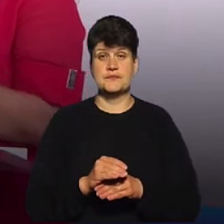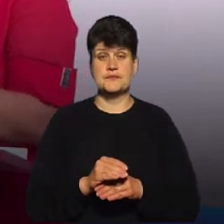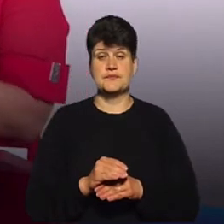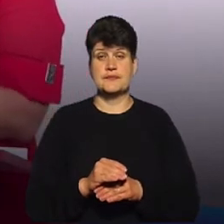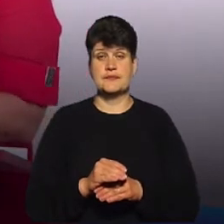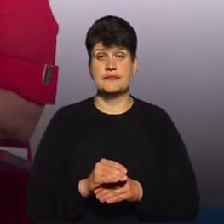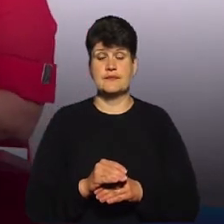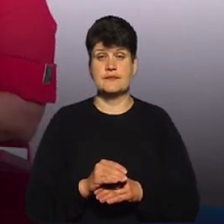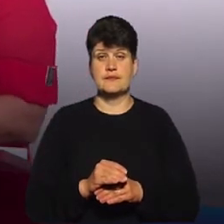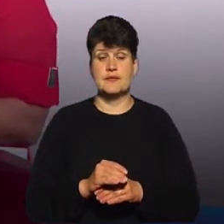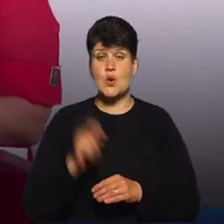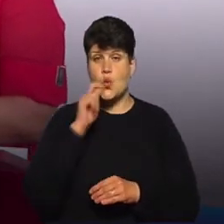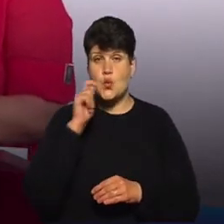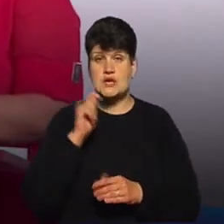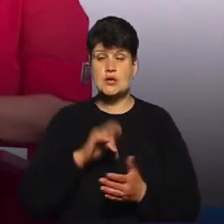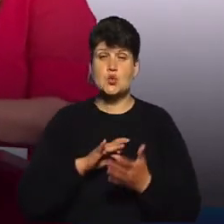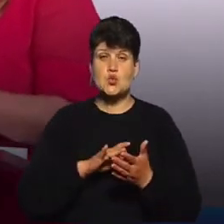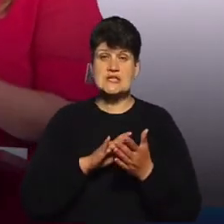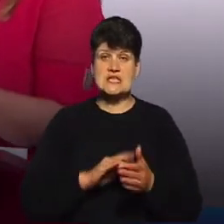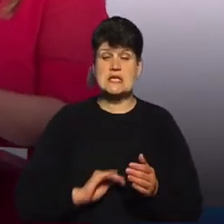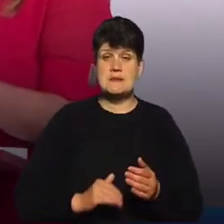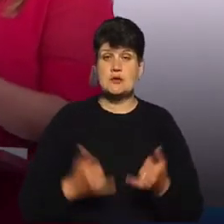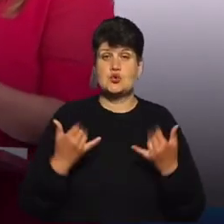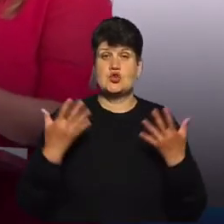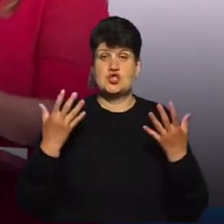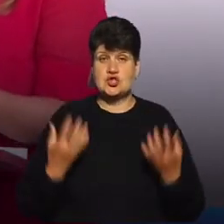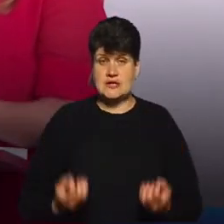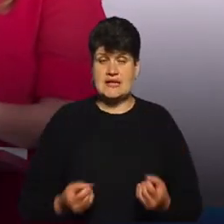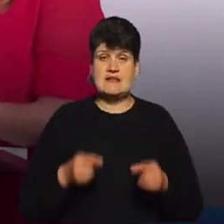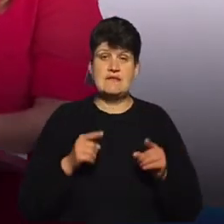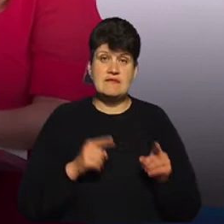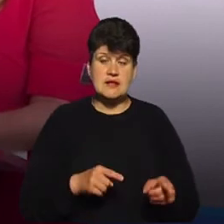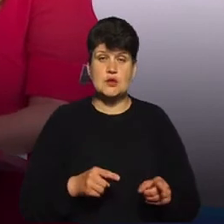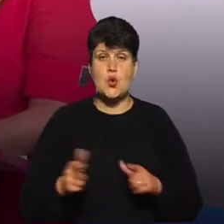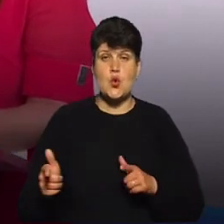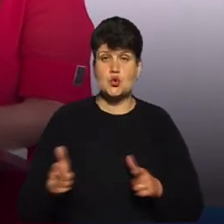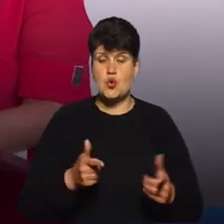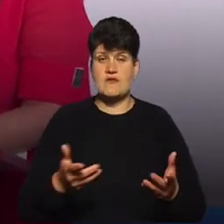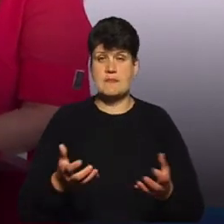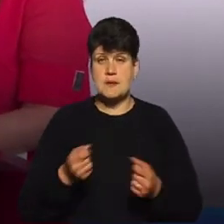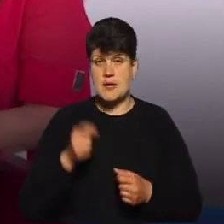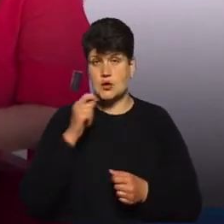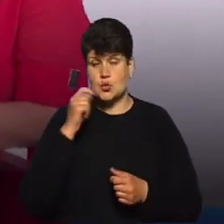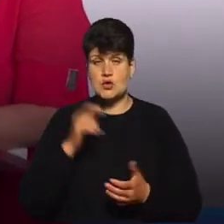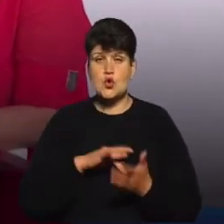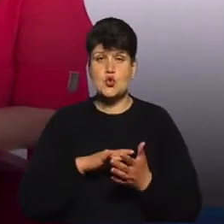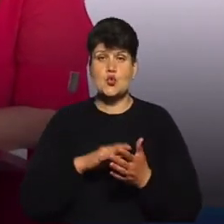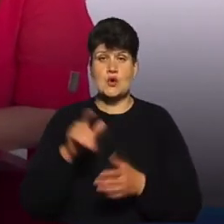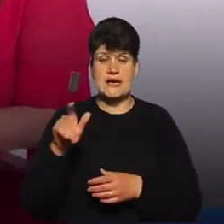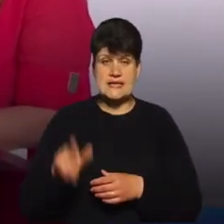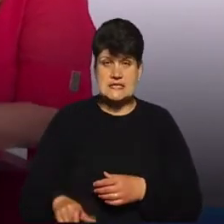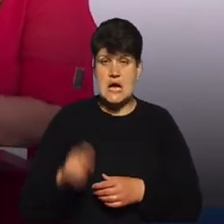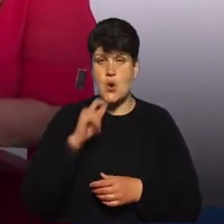український туристичний бізнес на сьогоднішній день, він готовий приймати українського туриста. А український турист – це бюджетний